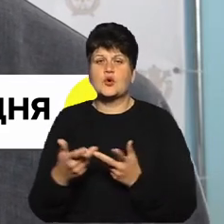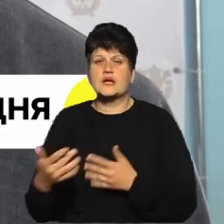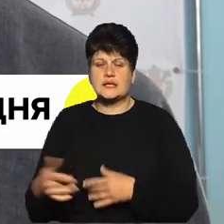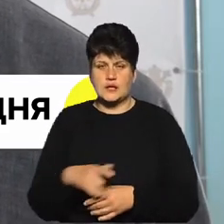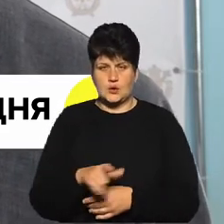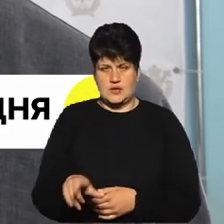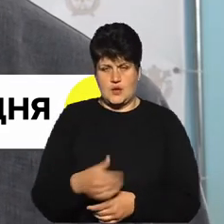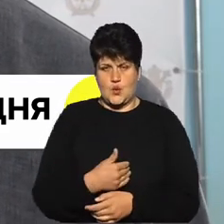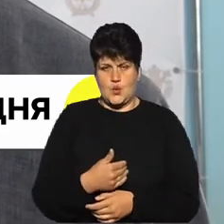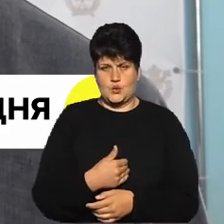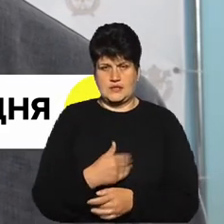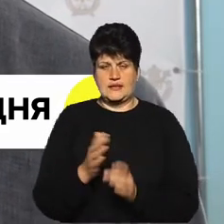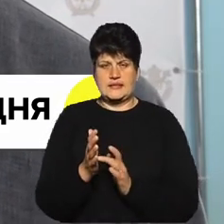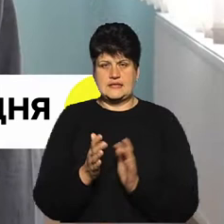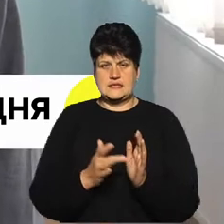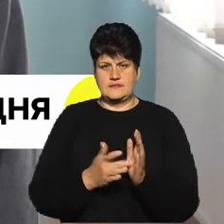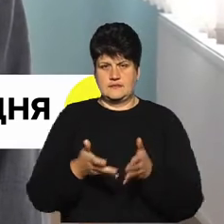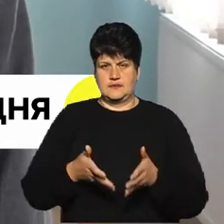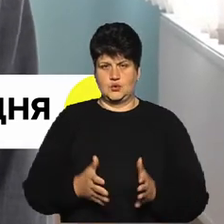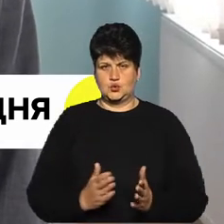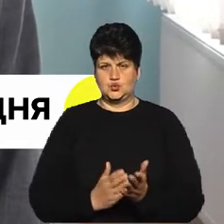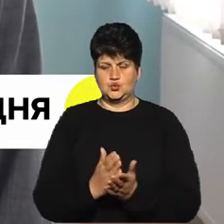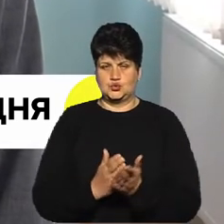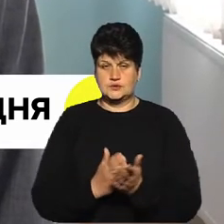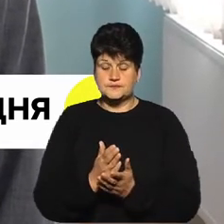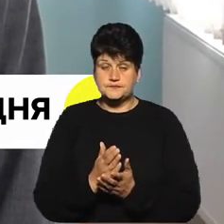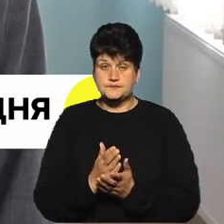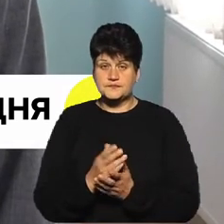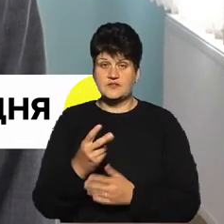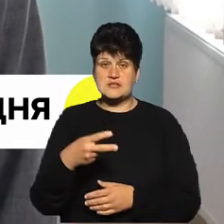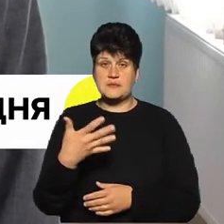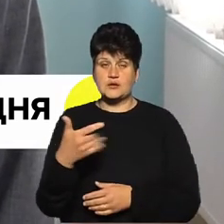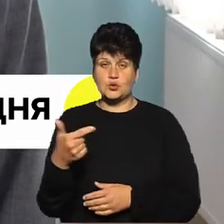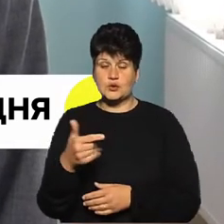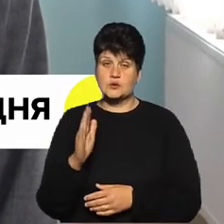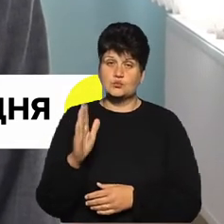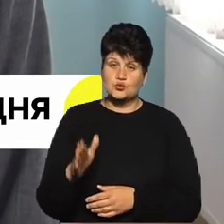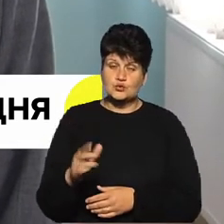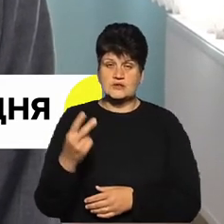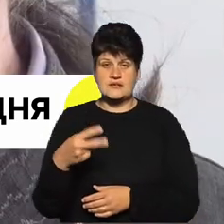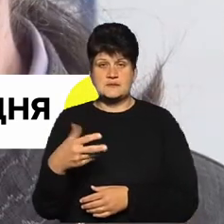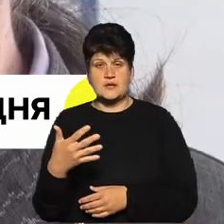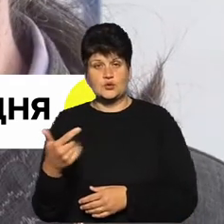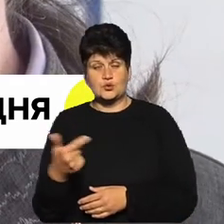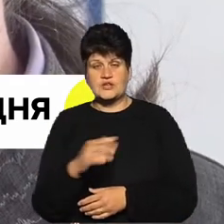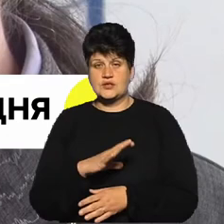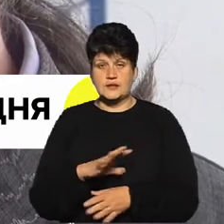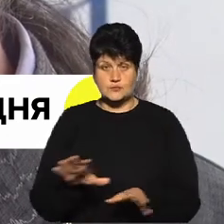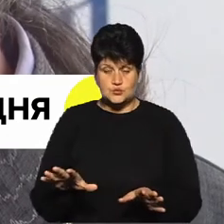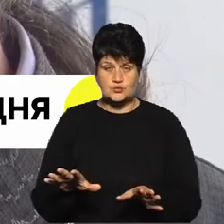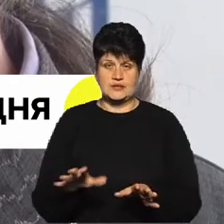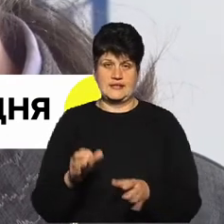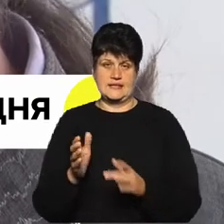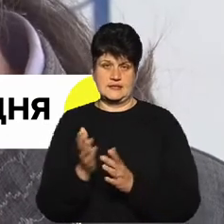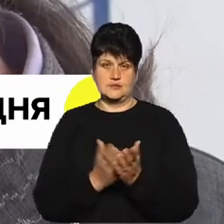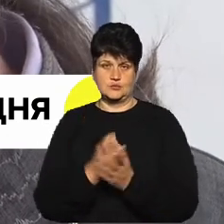саме різдвяного богослужіння 25 грудня. Незалежно від того, буде 25 грудня різдвяне богослужіння чи ні, 7 січня у